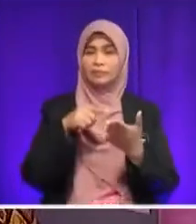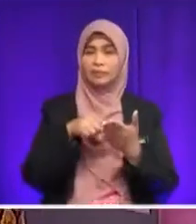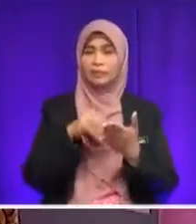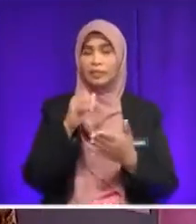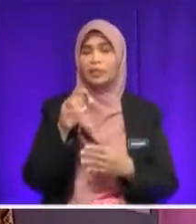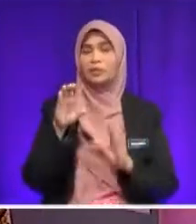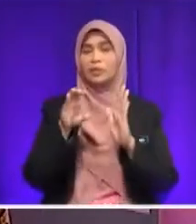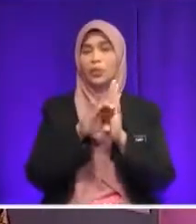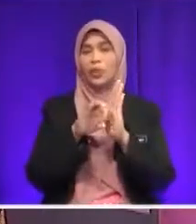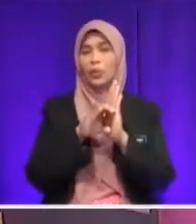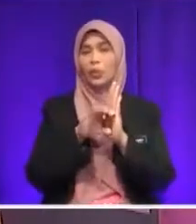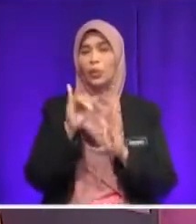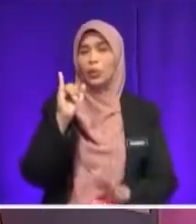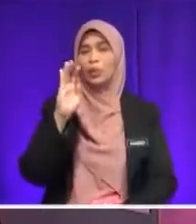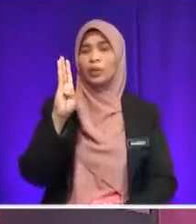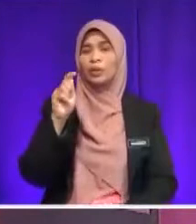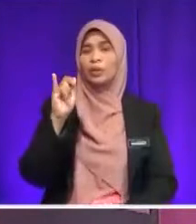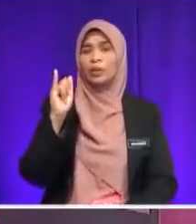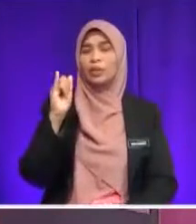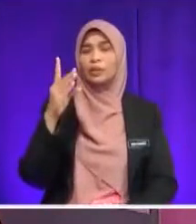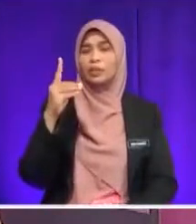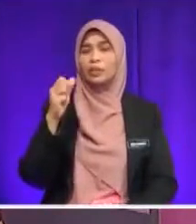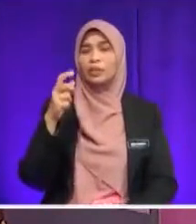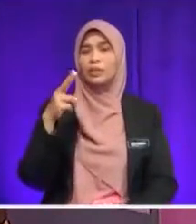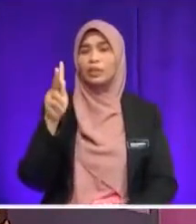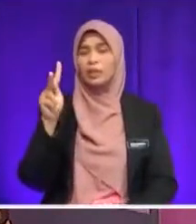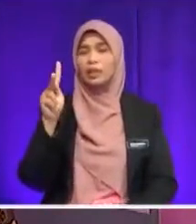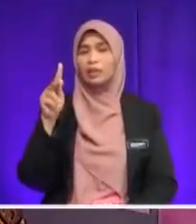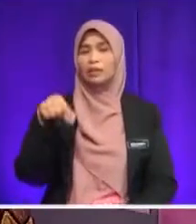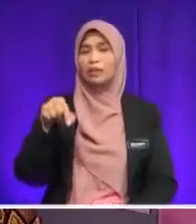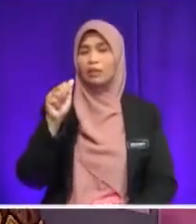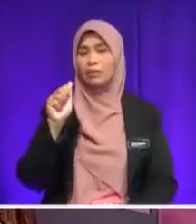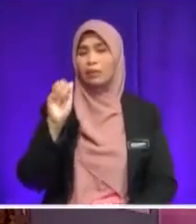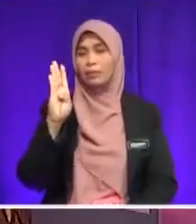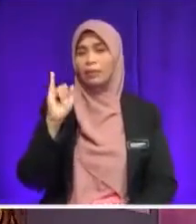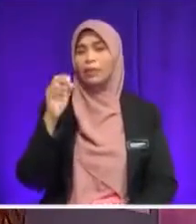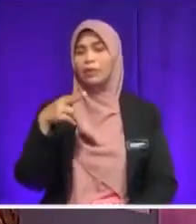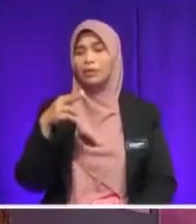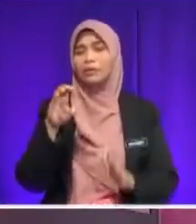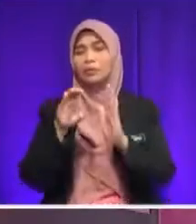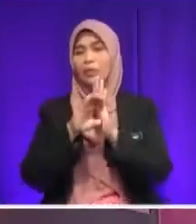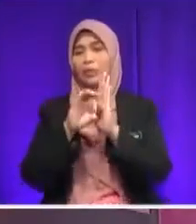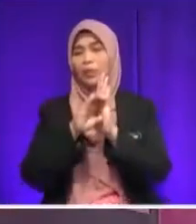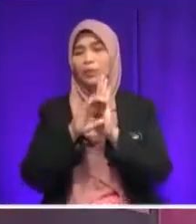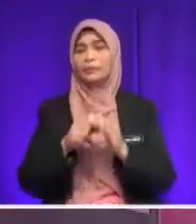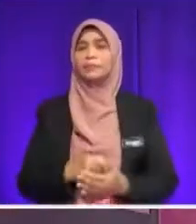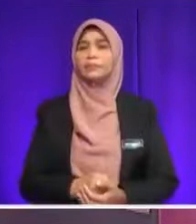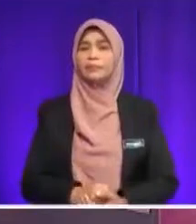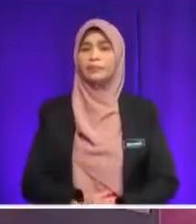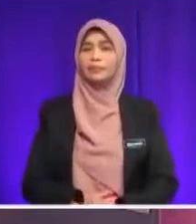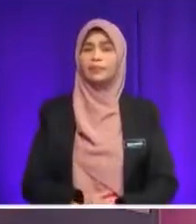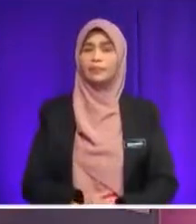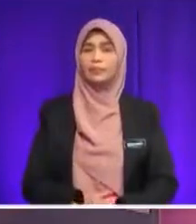contoh tidak cobe-cobe hobi itu semuanya contoh denah jadi ini contoh dia oke Ini ayat